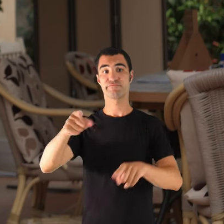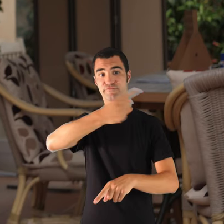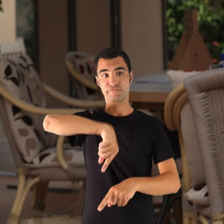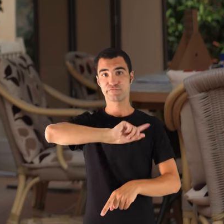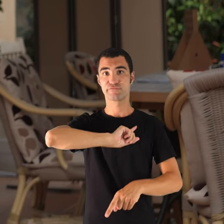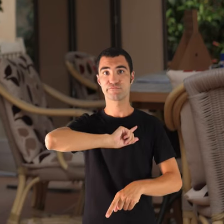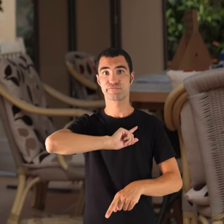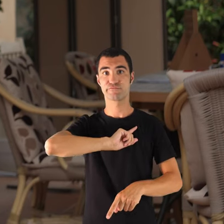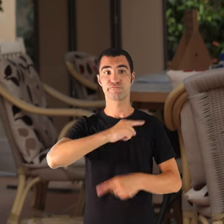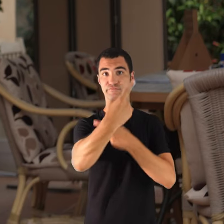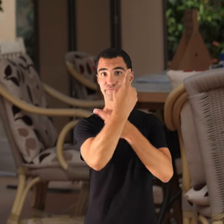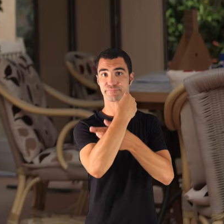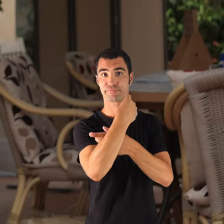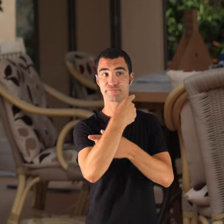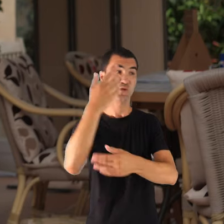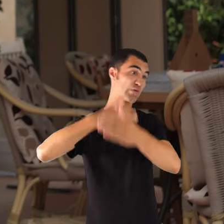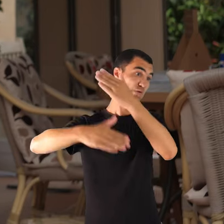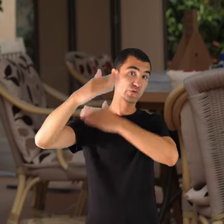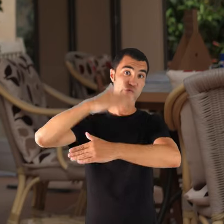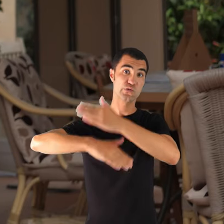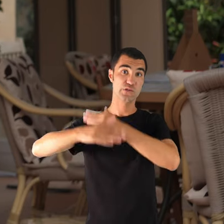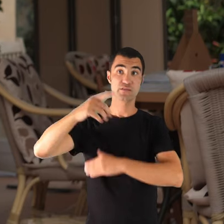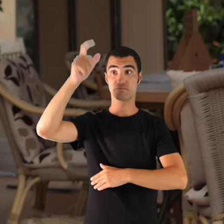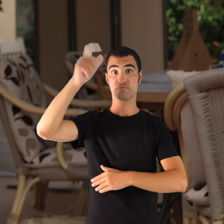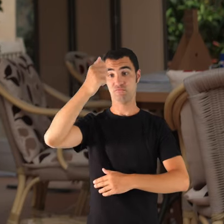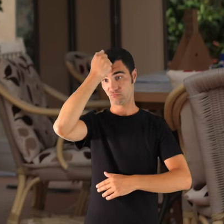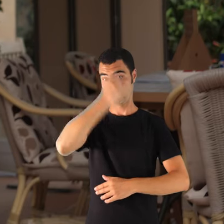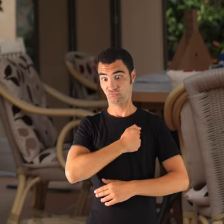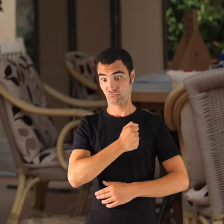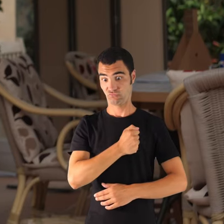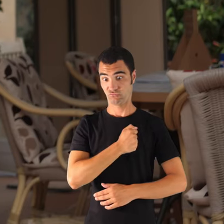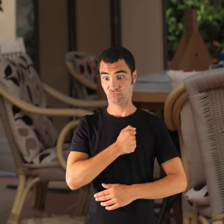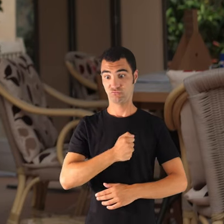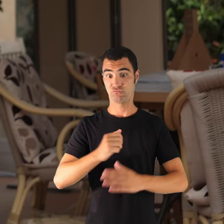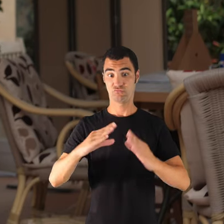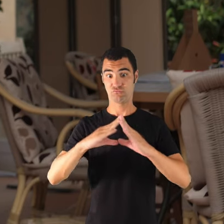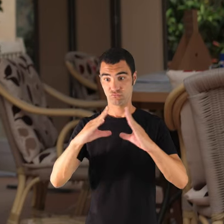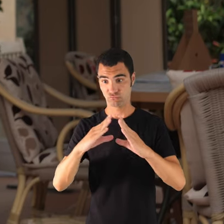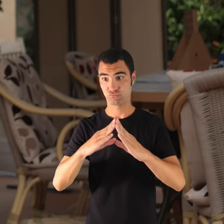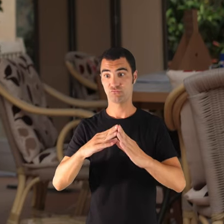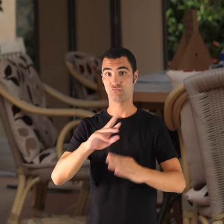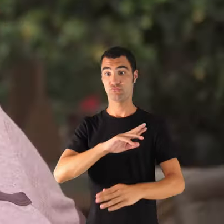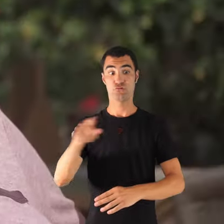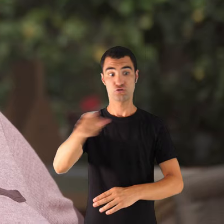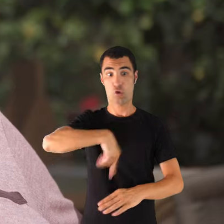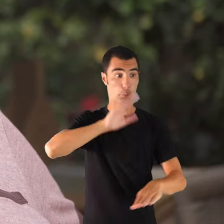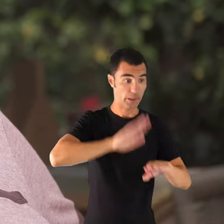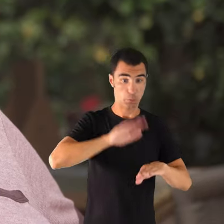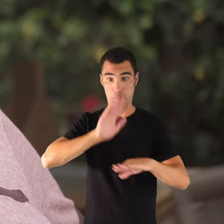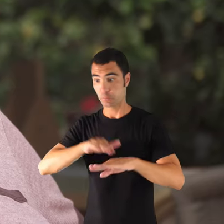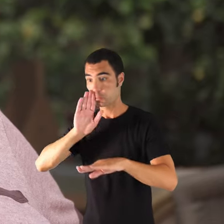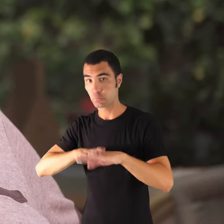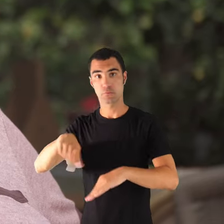comandats en aquell entonces per la Santa Mare Iglesia Catòlica Apostòlica i Romana, m'entens? I tot era pecat, i a